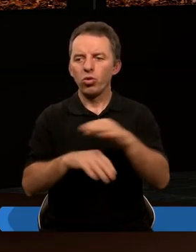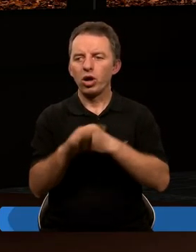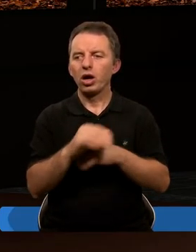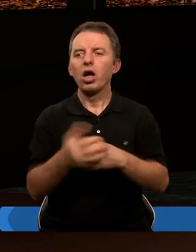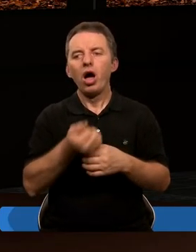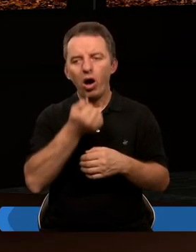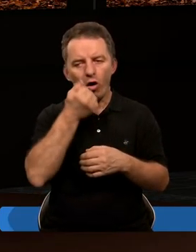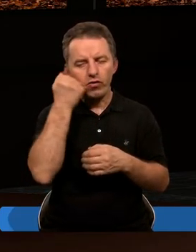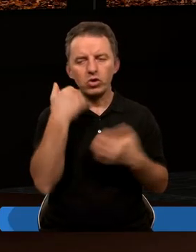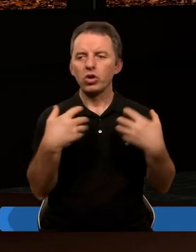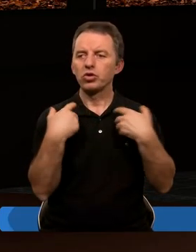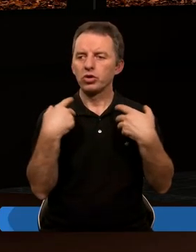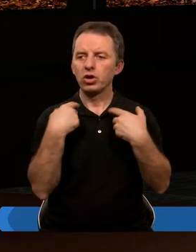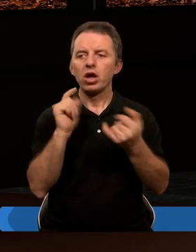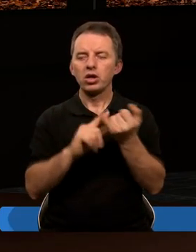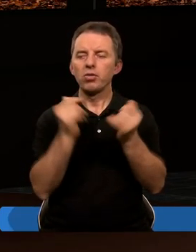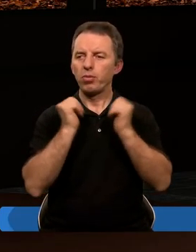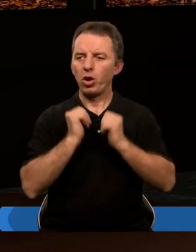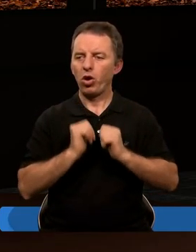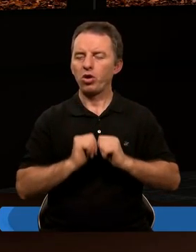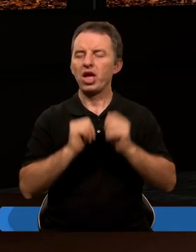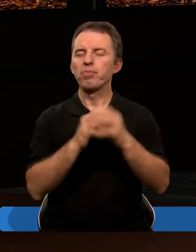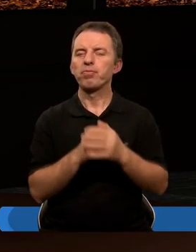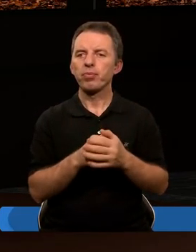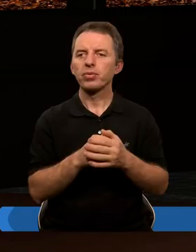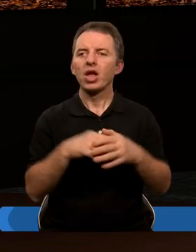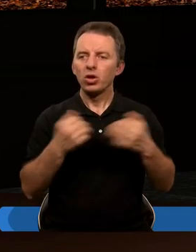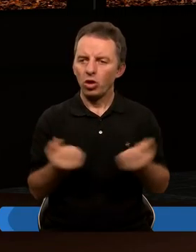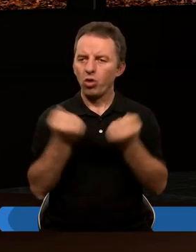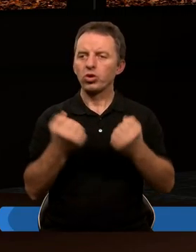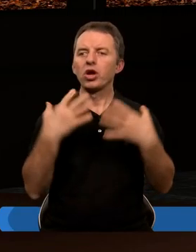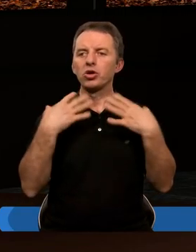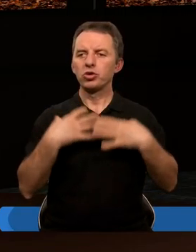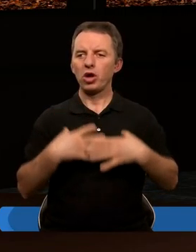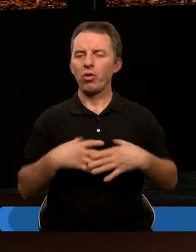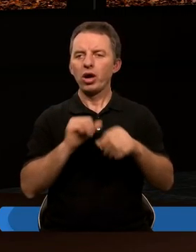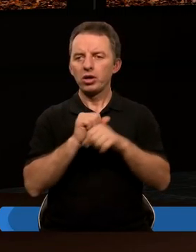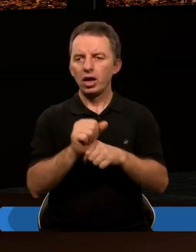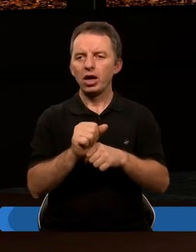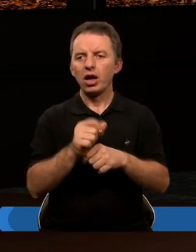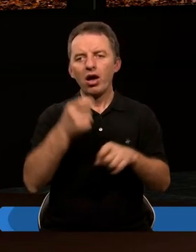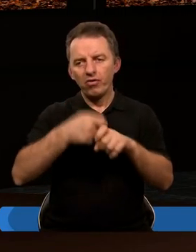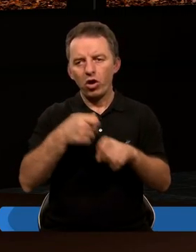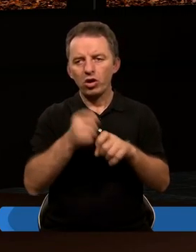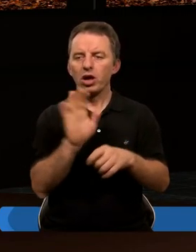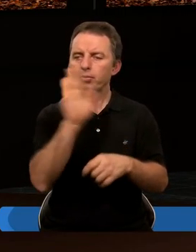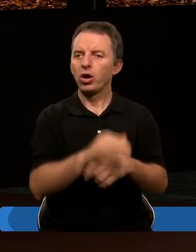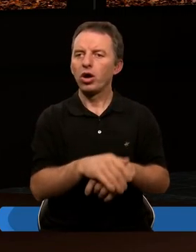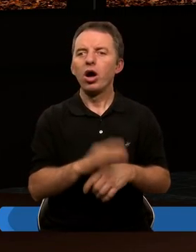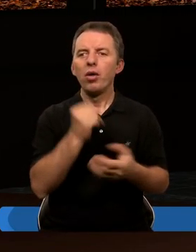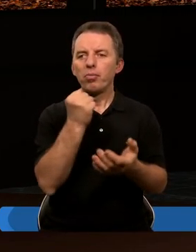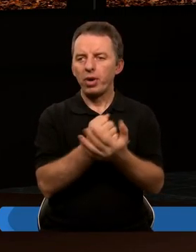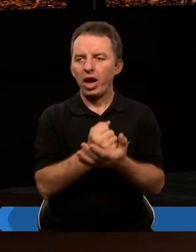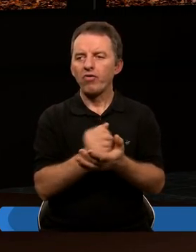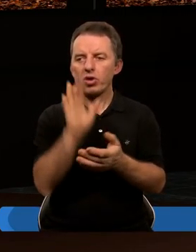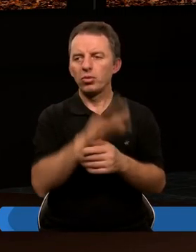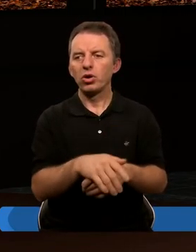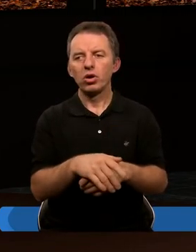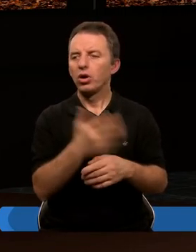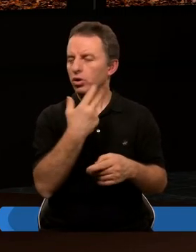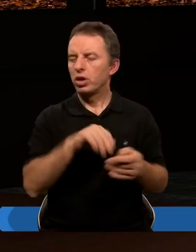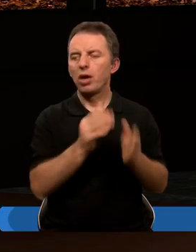owocuje życiem i pokojem. Gdyż dążenie ciała jest wrogie Bogu, bo prawo Boga